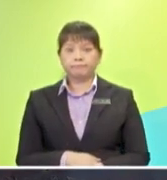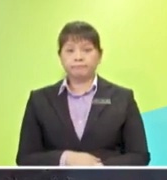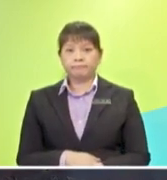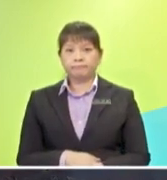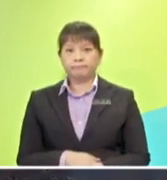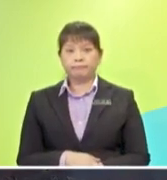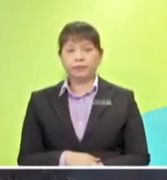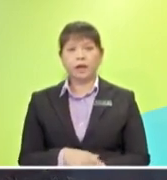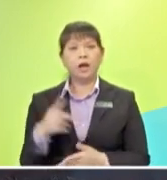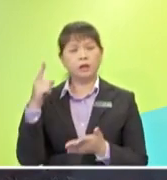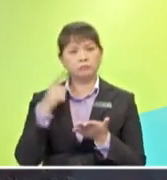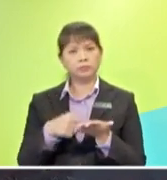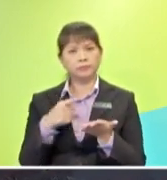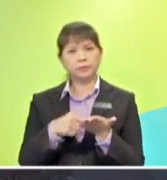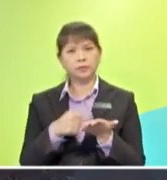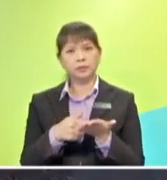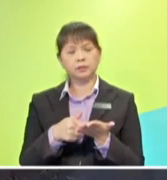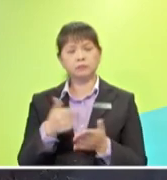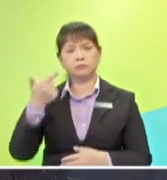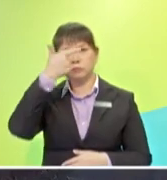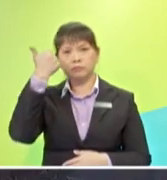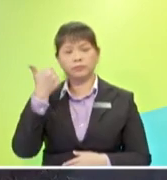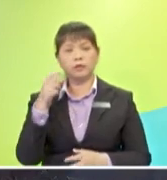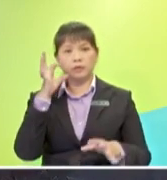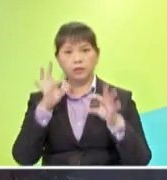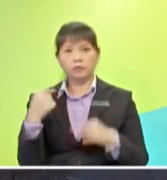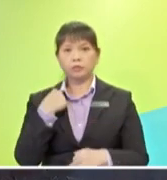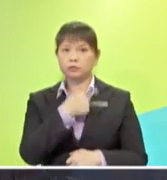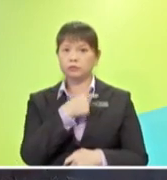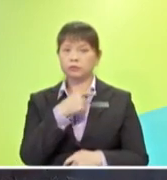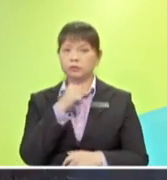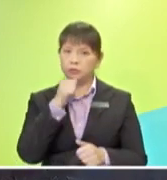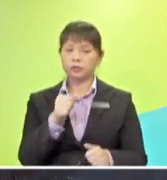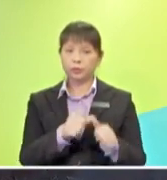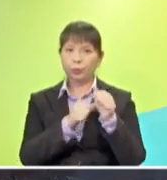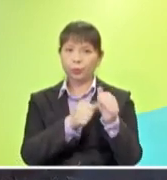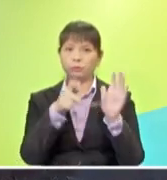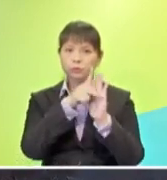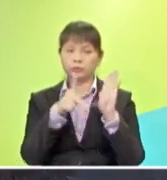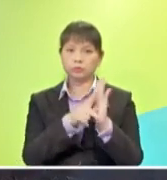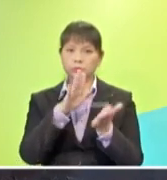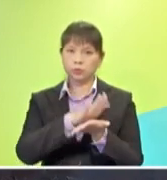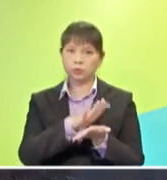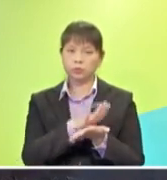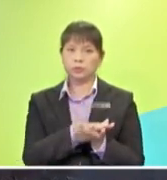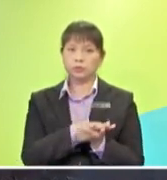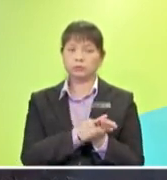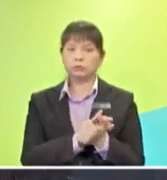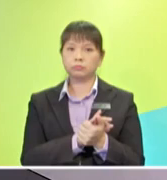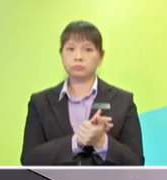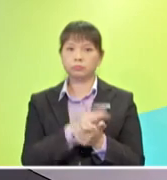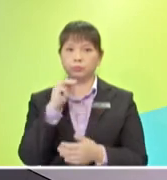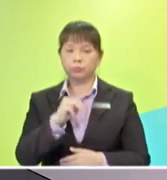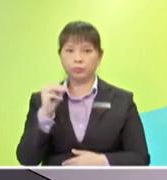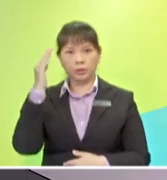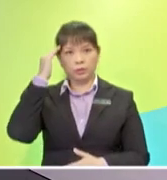Apakah akibat jika kita tak amalkan peraturan sekolah nih akibatnya murid-murid